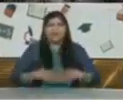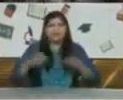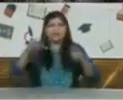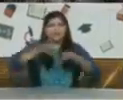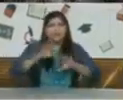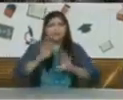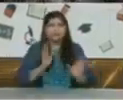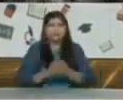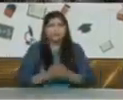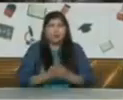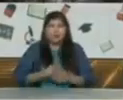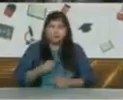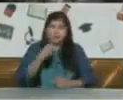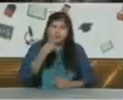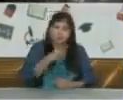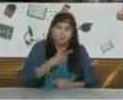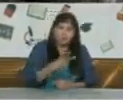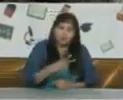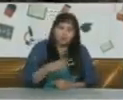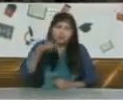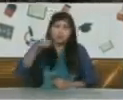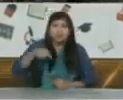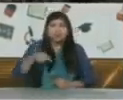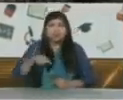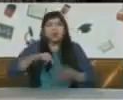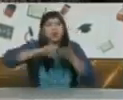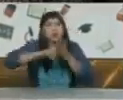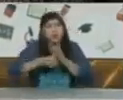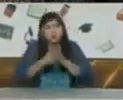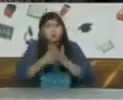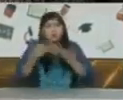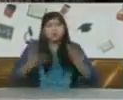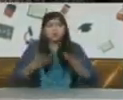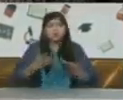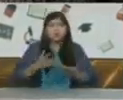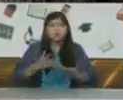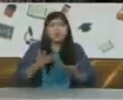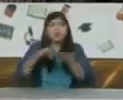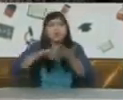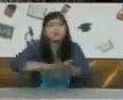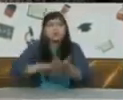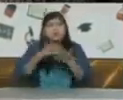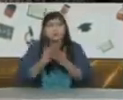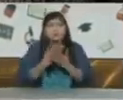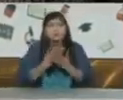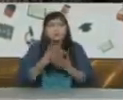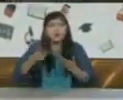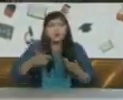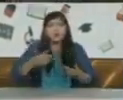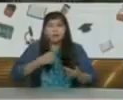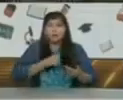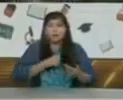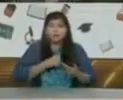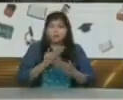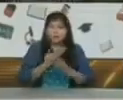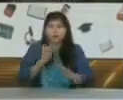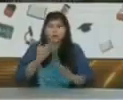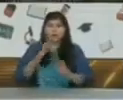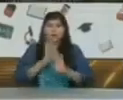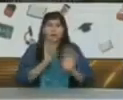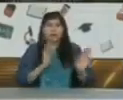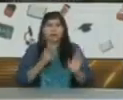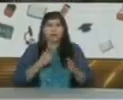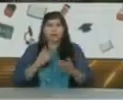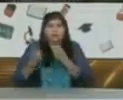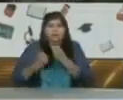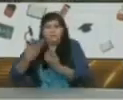आप बस ये ध्यान रखिए कि इस मुश्किल लगने वाले सब्जेक्ट की पढ़ाई से खुद को दूर मत कीजिए, उसे